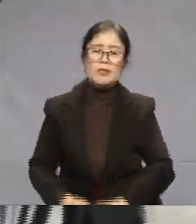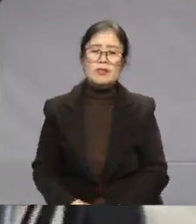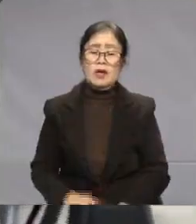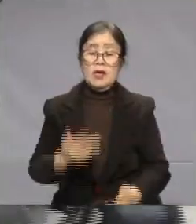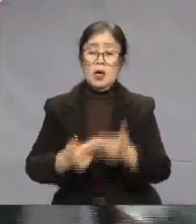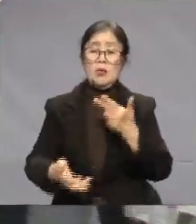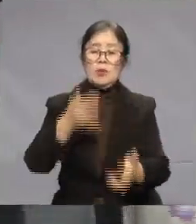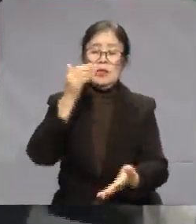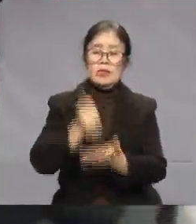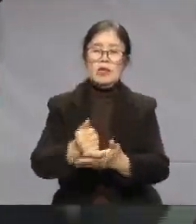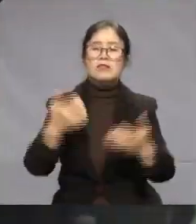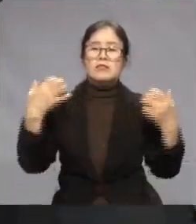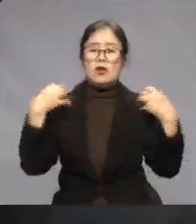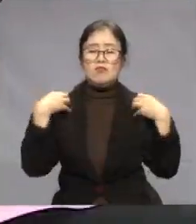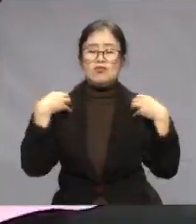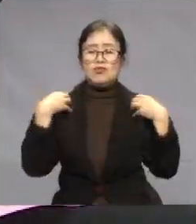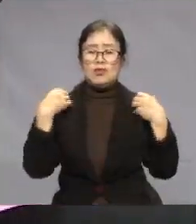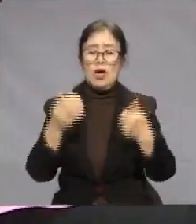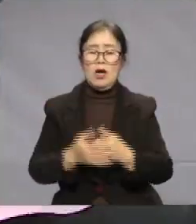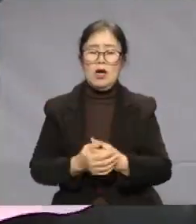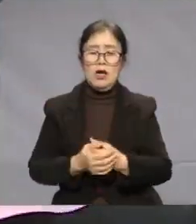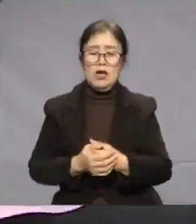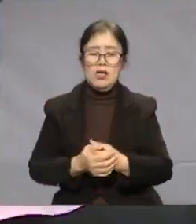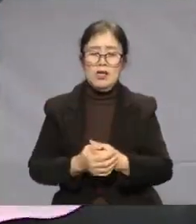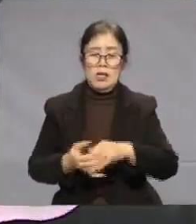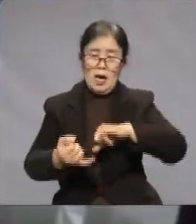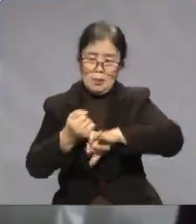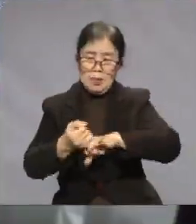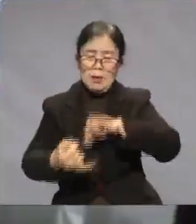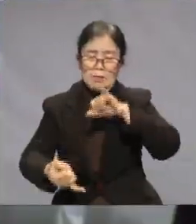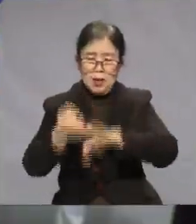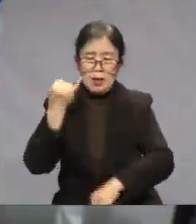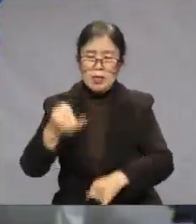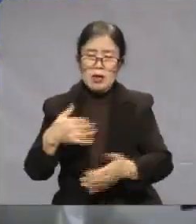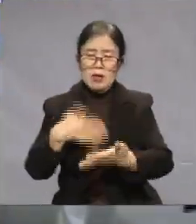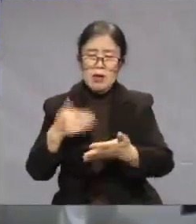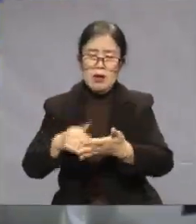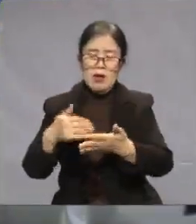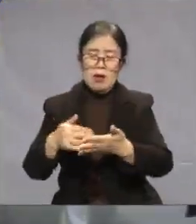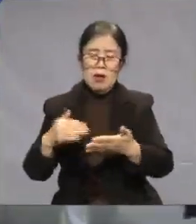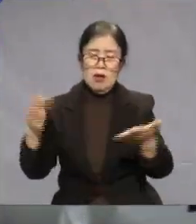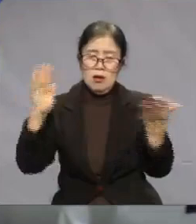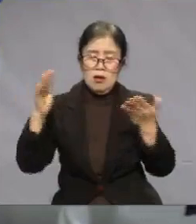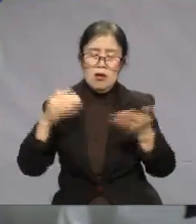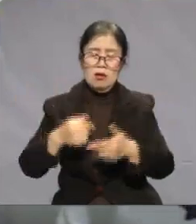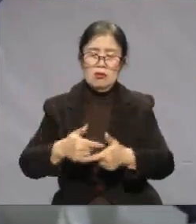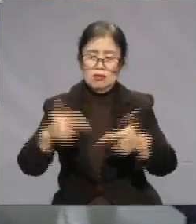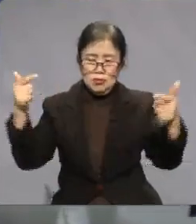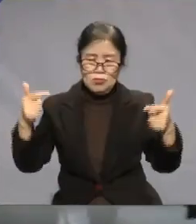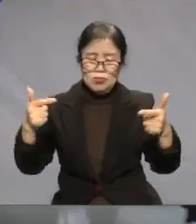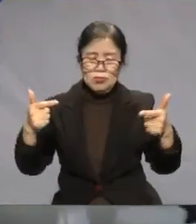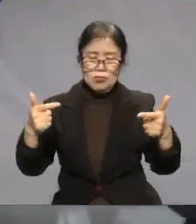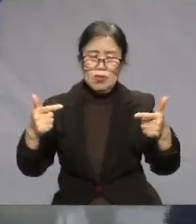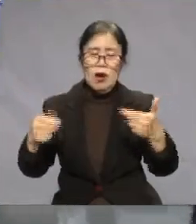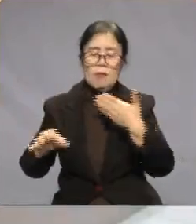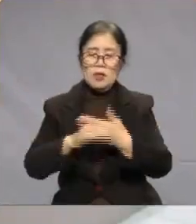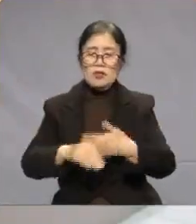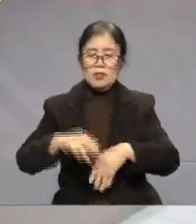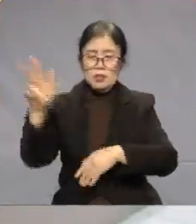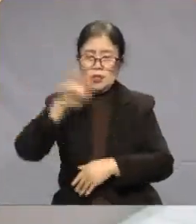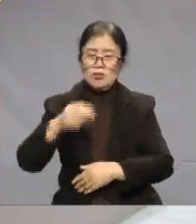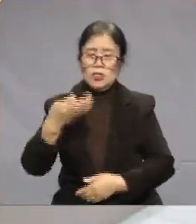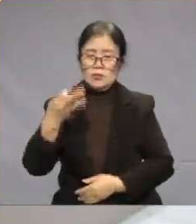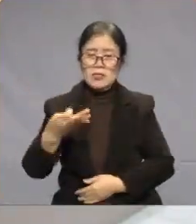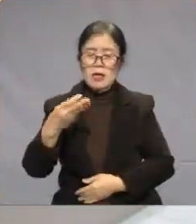협회장은 정부가 구사 의정 합의를 파기하고 의대정원 증원을 일방적으로 추진하면 전국 14만 의사들은